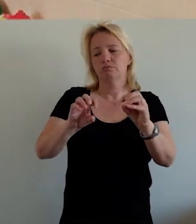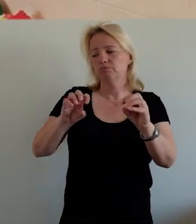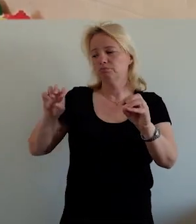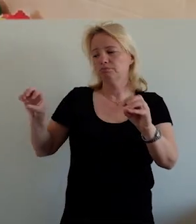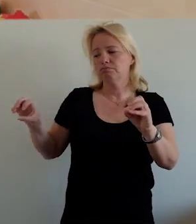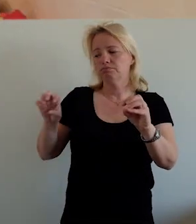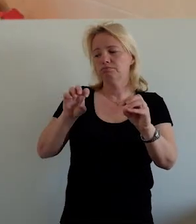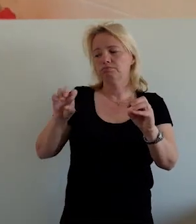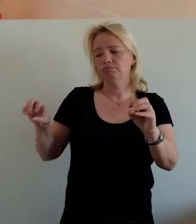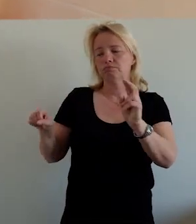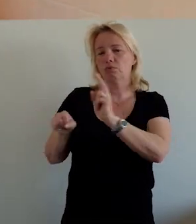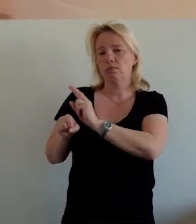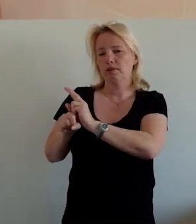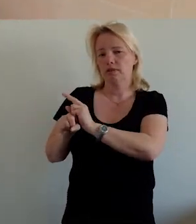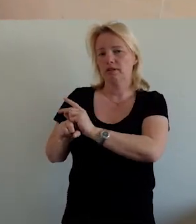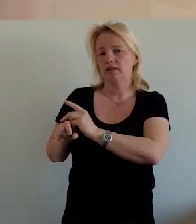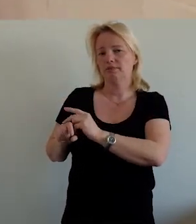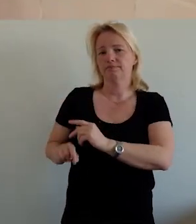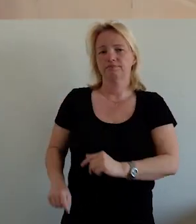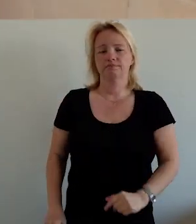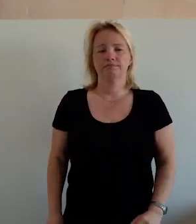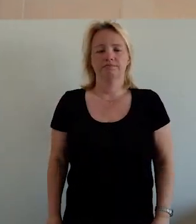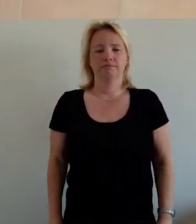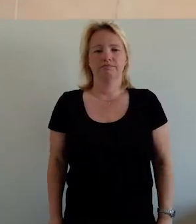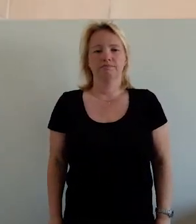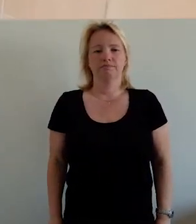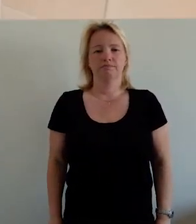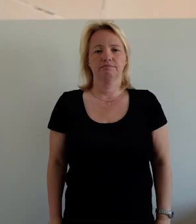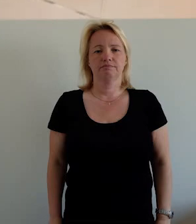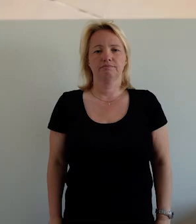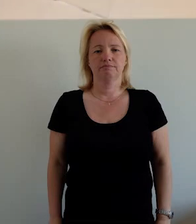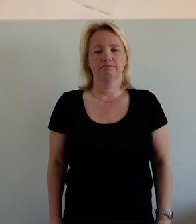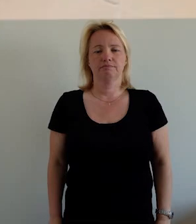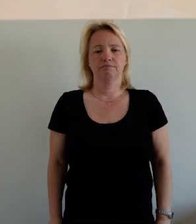A opatrně položíme někde, kde je budeme moct nechat vychladnout.